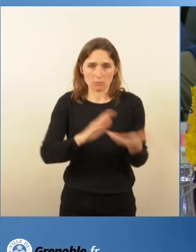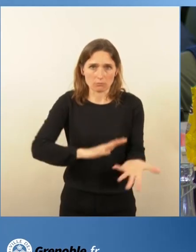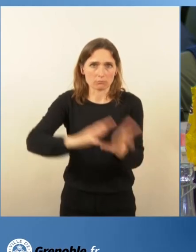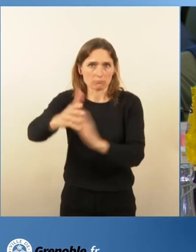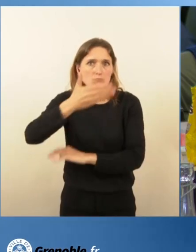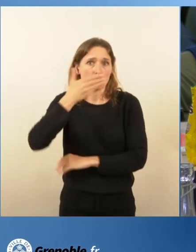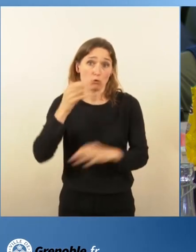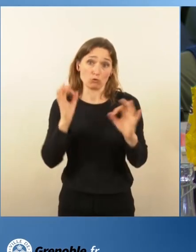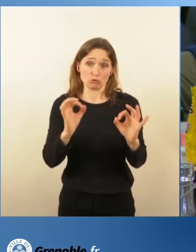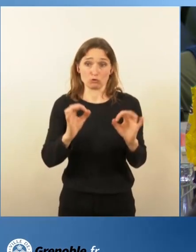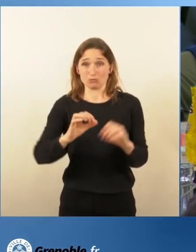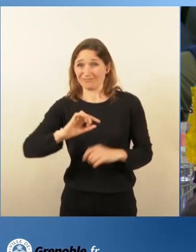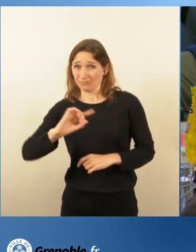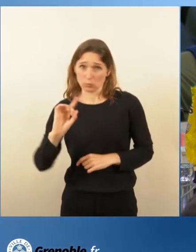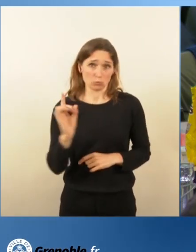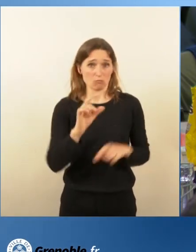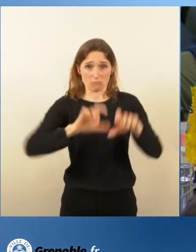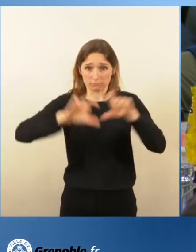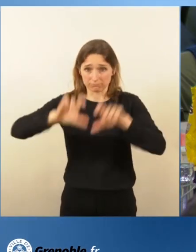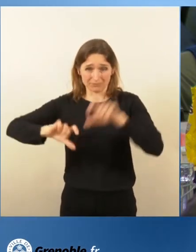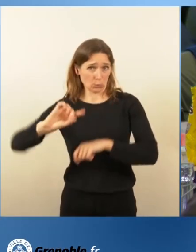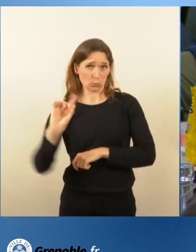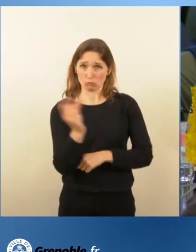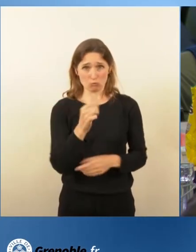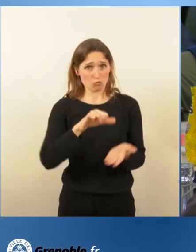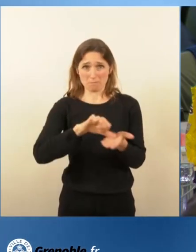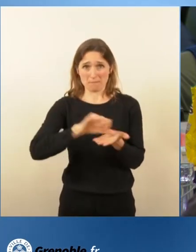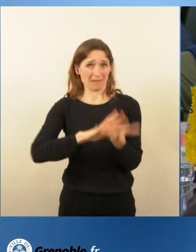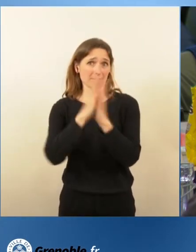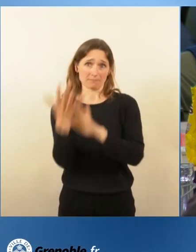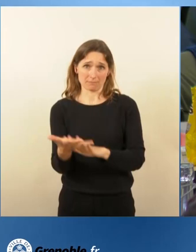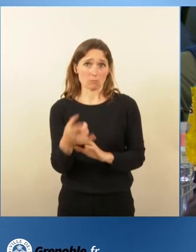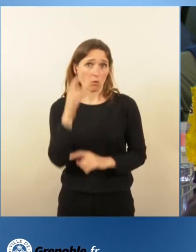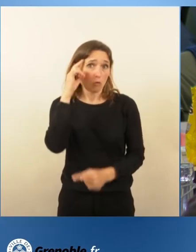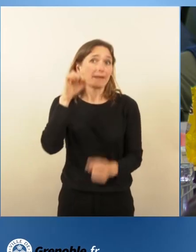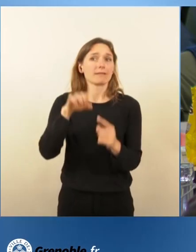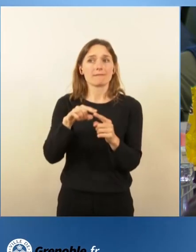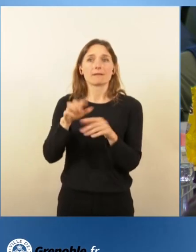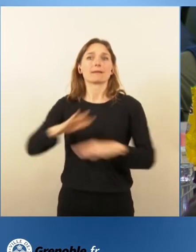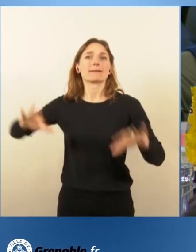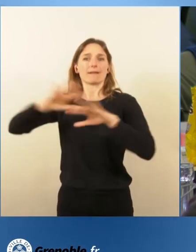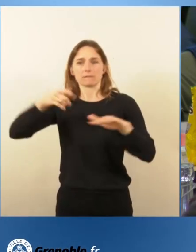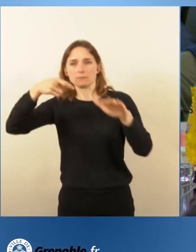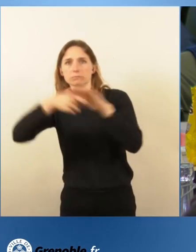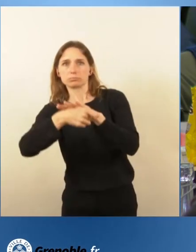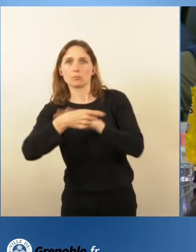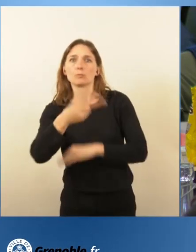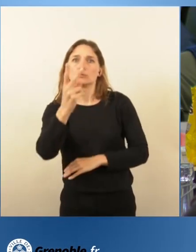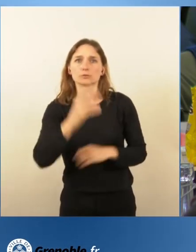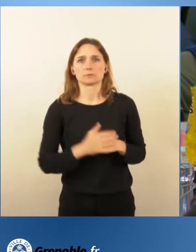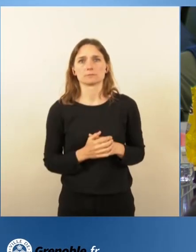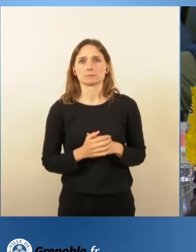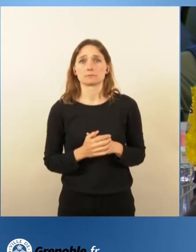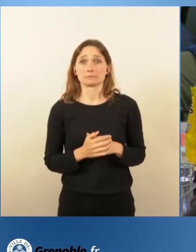rendons payons tous les temps de manière à augmenter nos subventions de la caisse d'allocation familiale et avec ses nouveaux